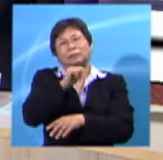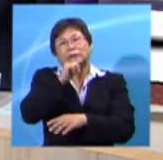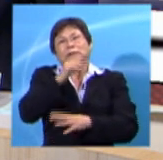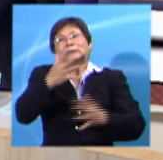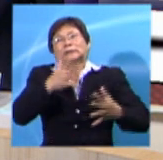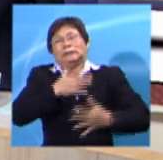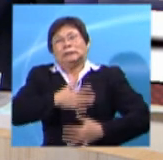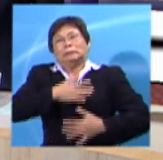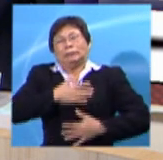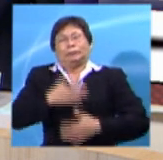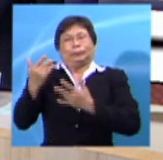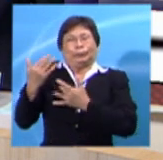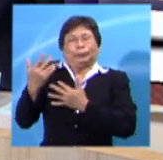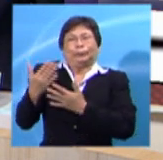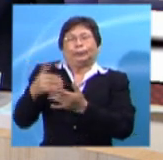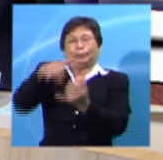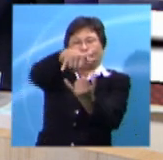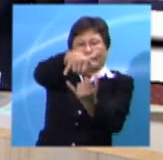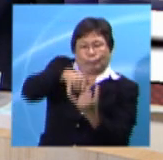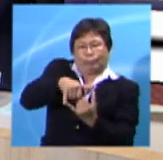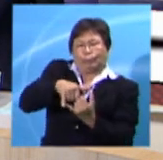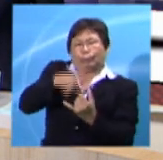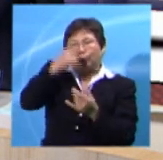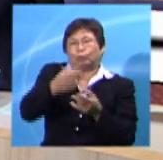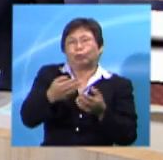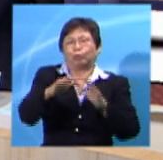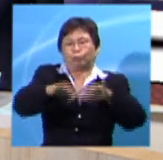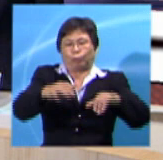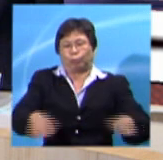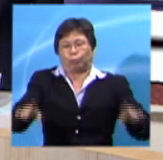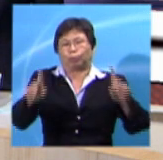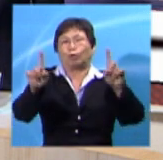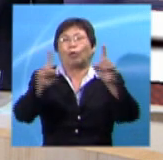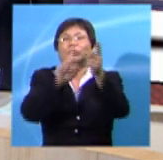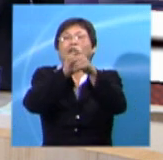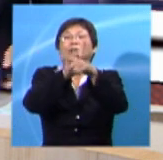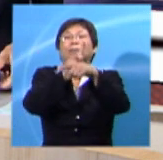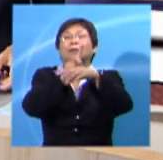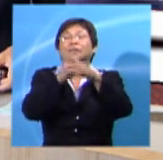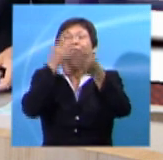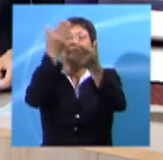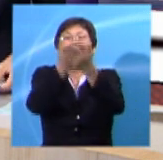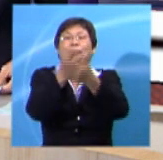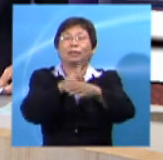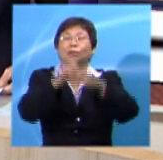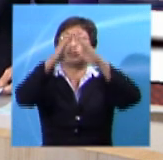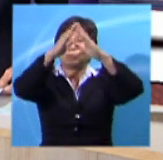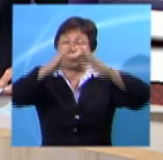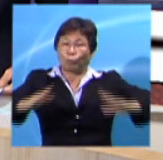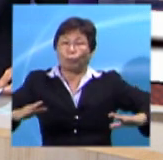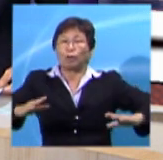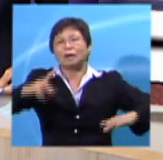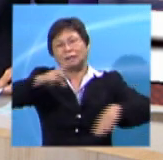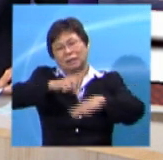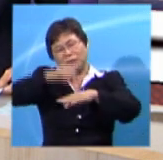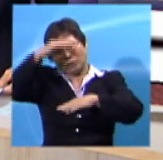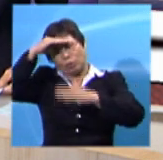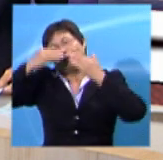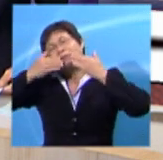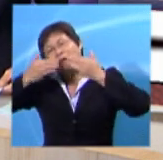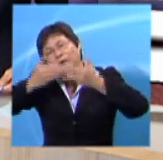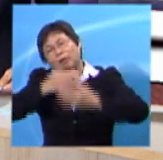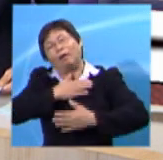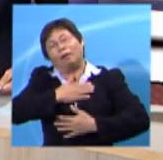menanti kepulangan jenazah untuk disempurnakan Mohammad Salim ketika ditemui di rumahnya di kampung jayur paguh Johor bersyukur dan